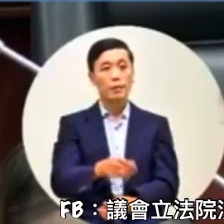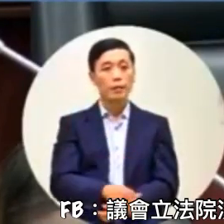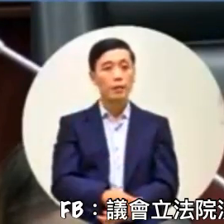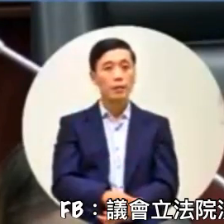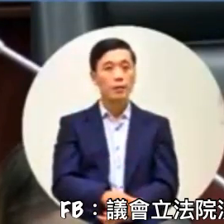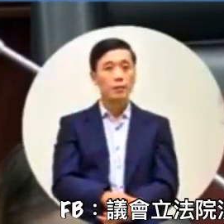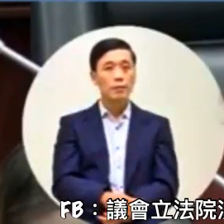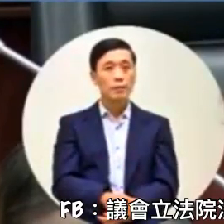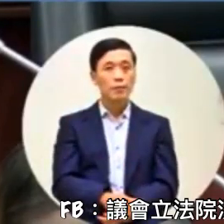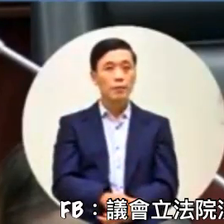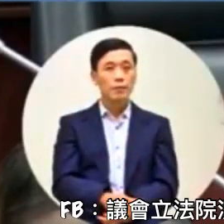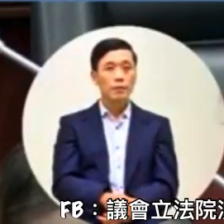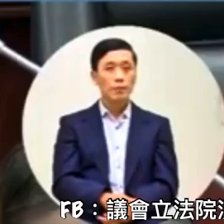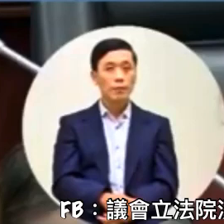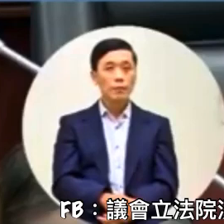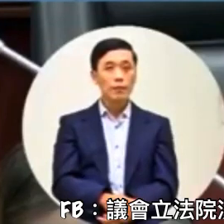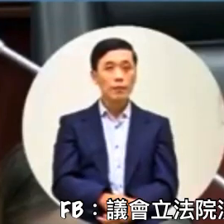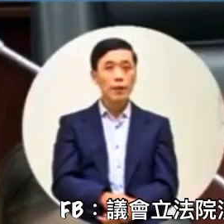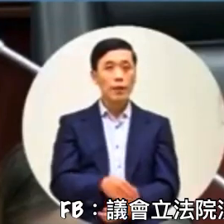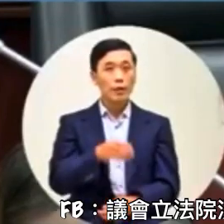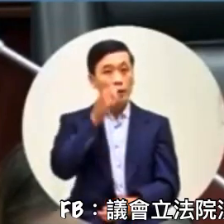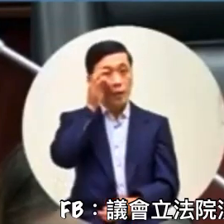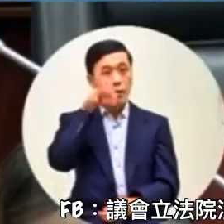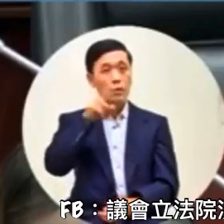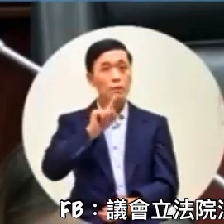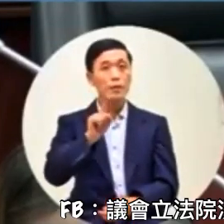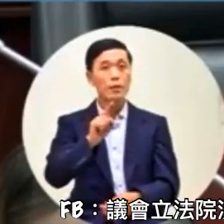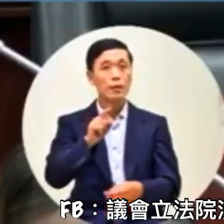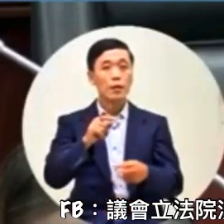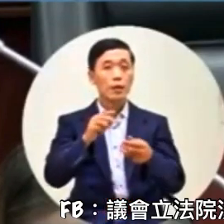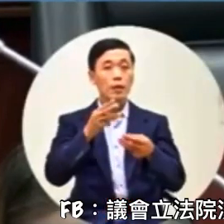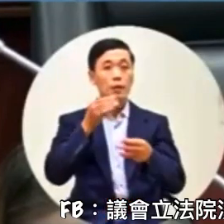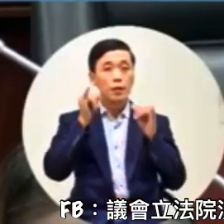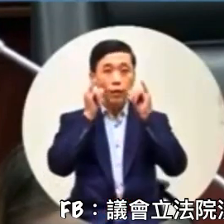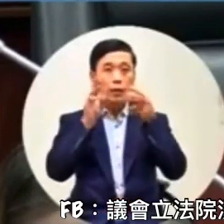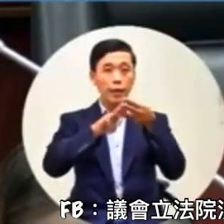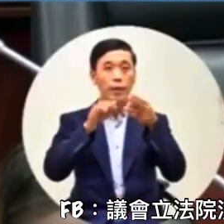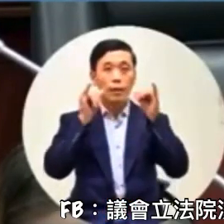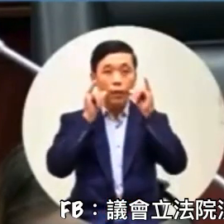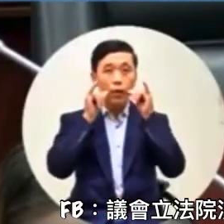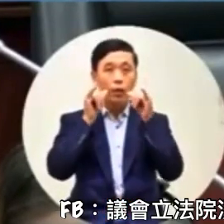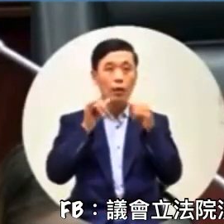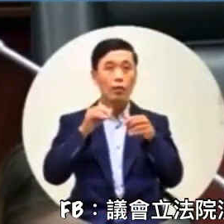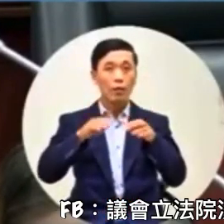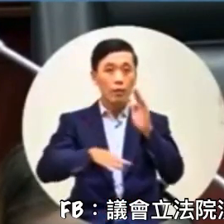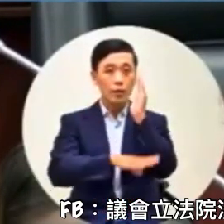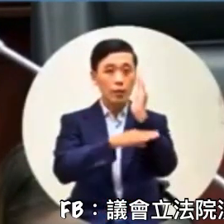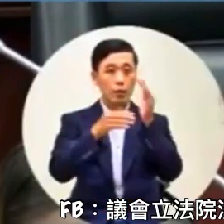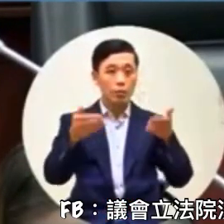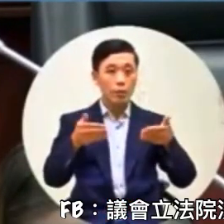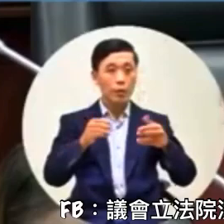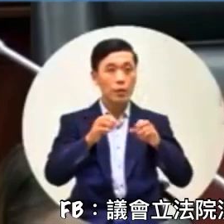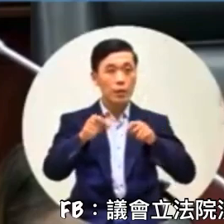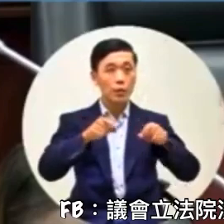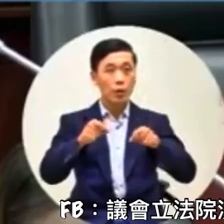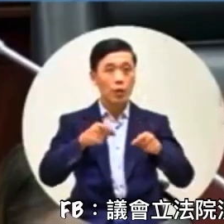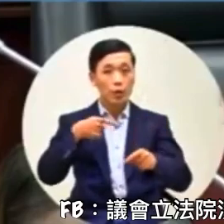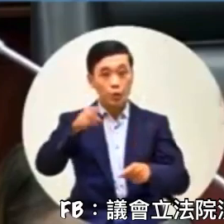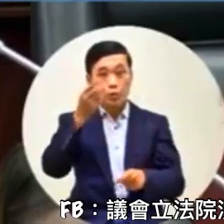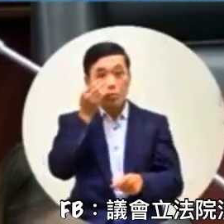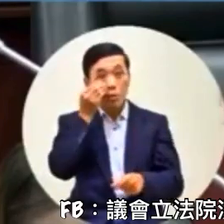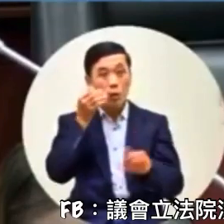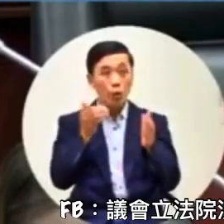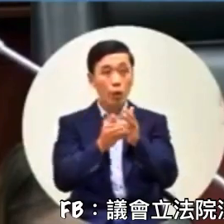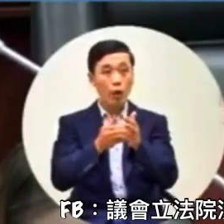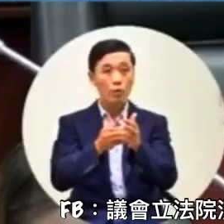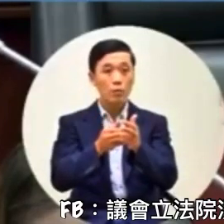来看田寮的淹水整治计划呢，会看了哦，无消无息，我真